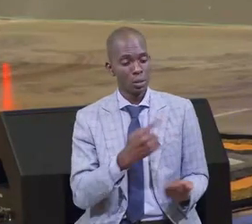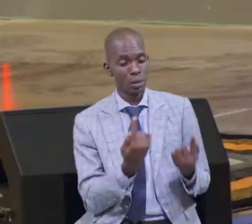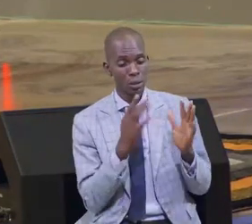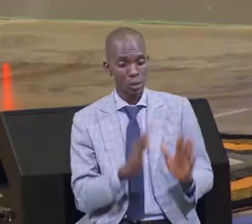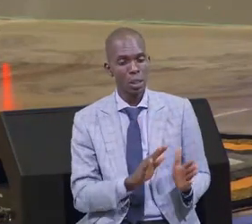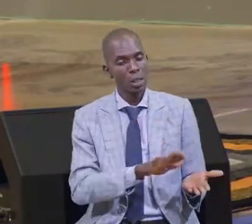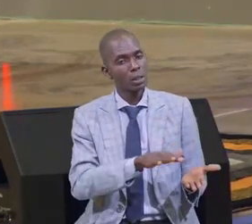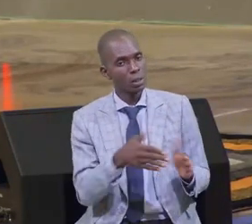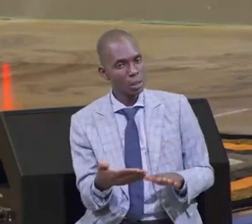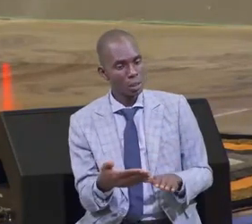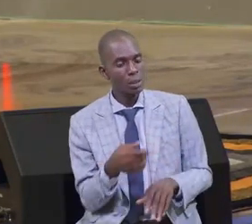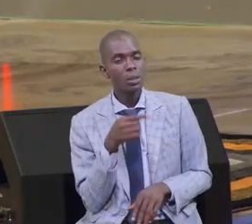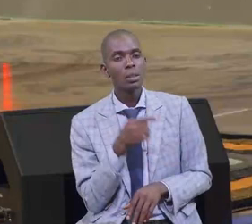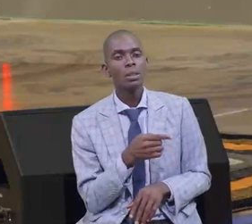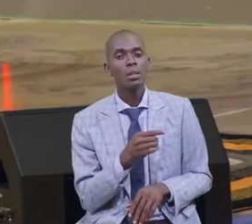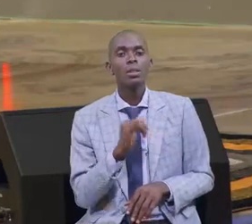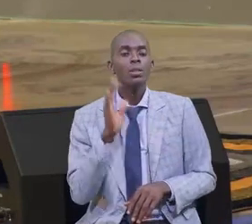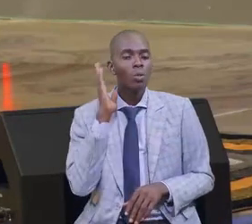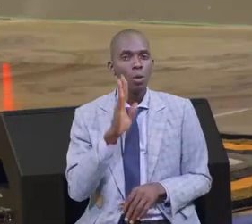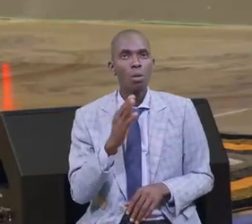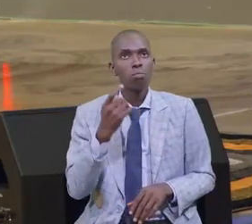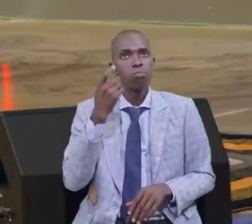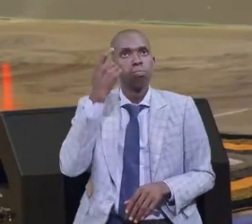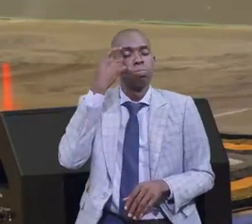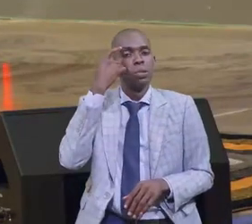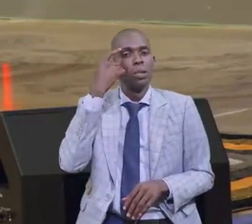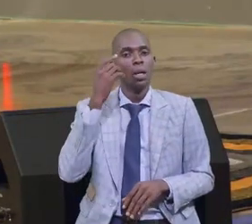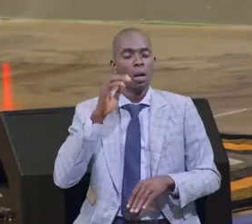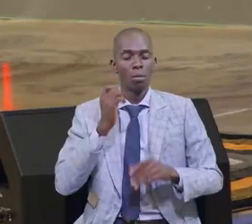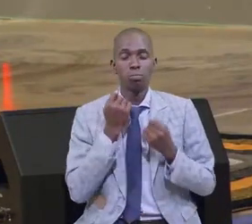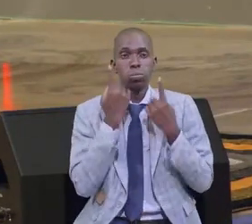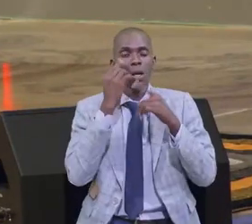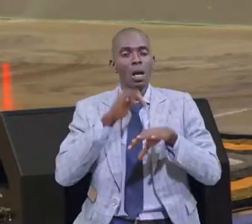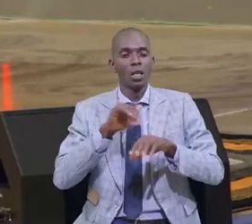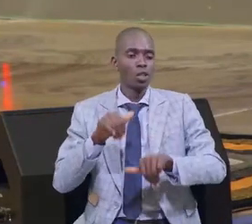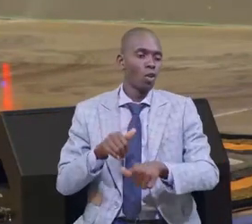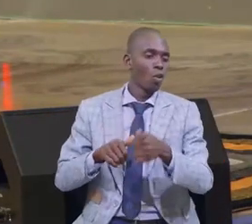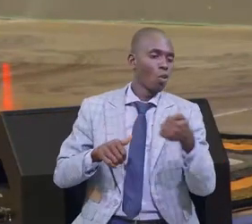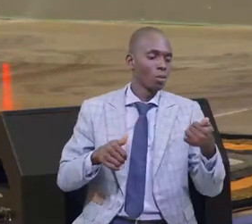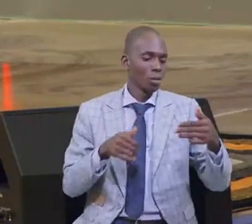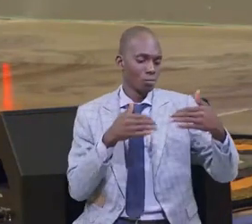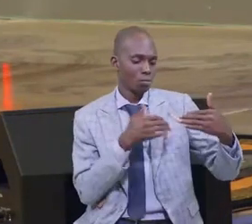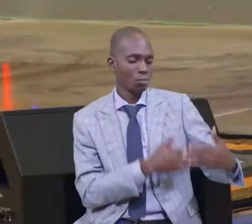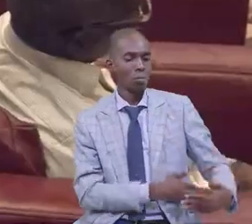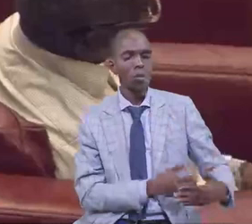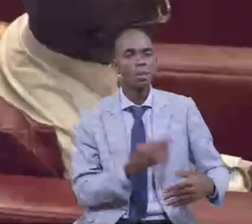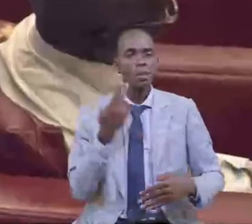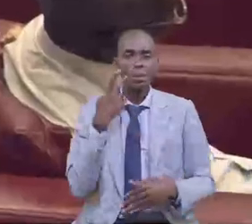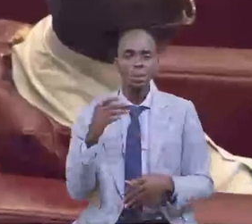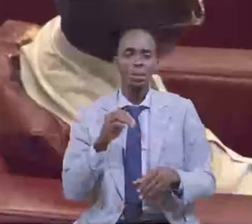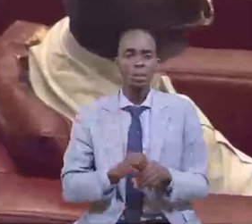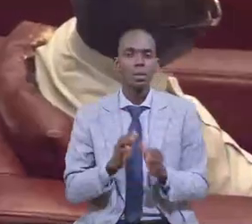pécheur meurt. Il sera conscient à l'autre côté.